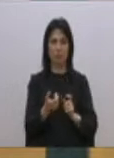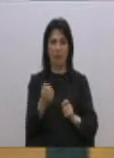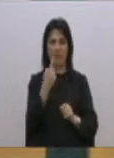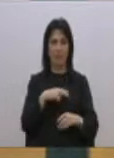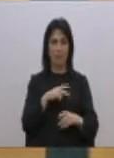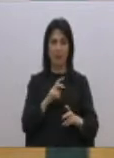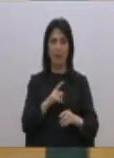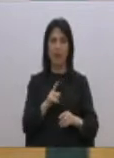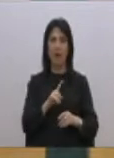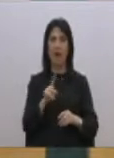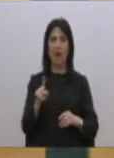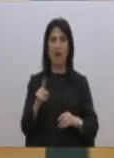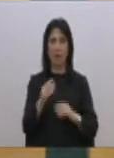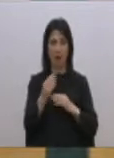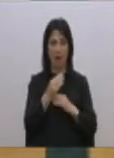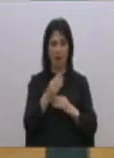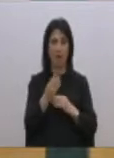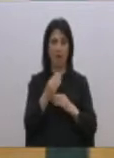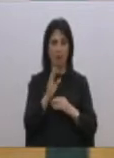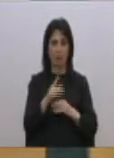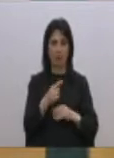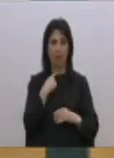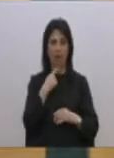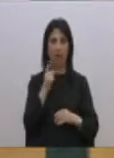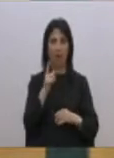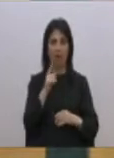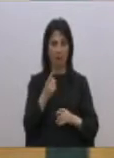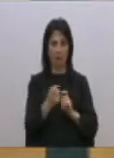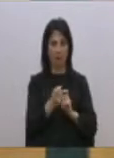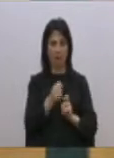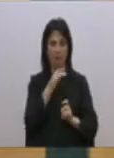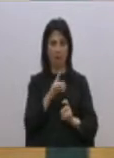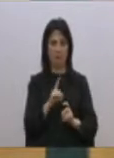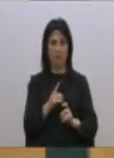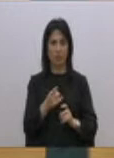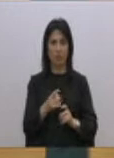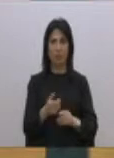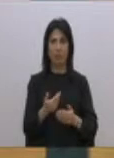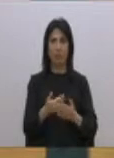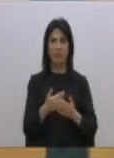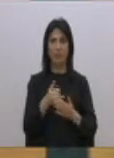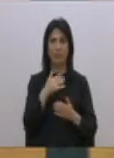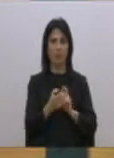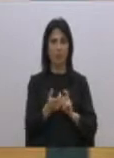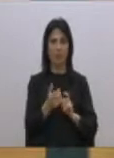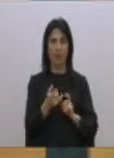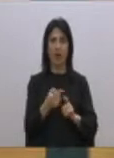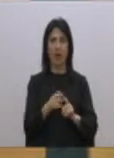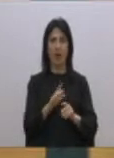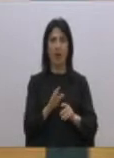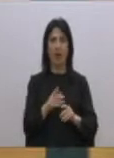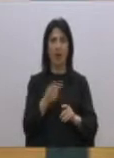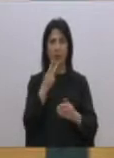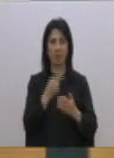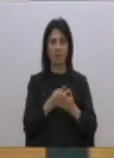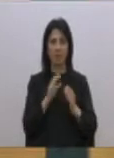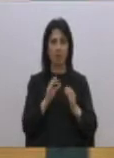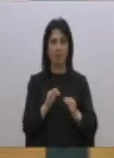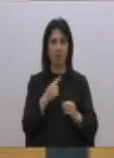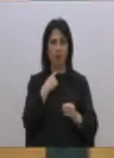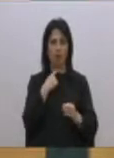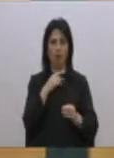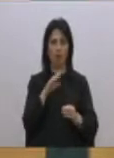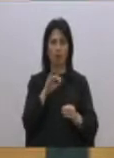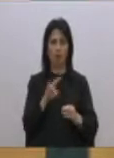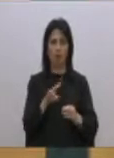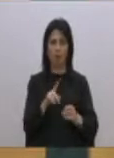რომ არ შეიძლება. მეში გავაკრიტიკებთ, გავაკრიტიკეთ კი ბატონო, მაგრამ რაღაცა გვეჩხუბები არ მიიჩნევა სწორ ტონად და მე გთხოვთ